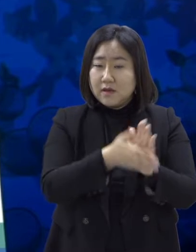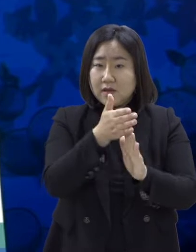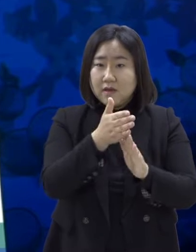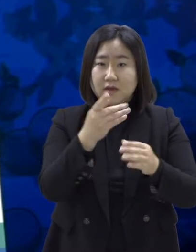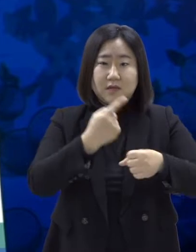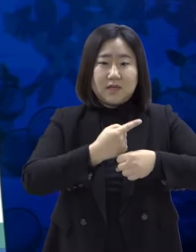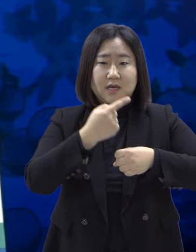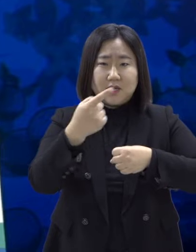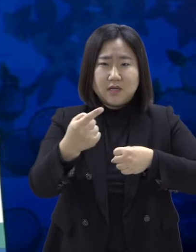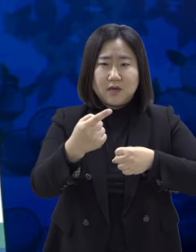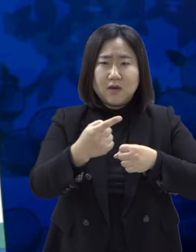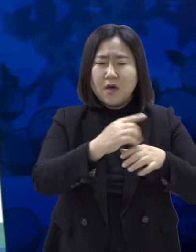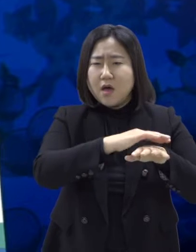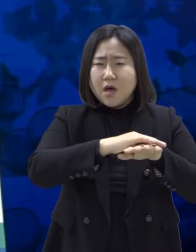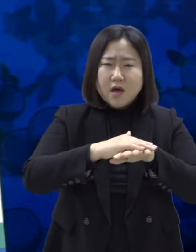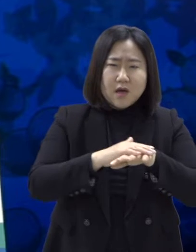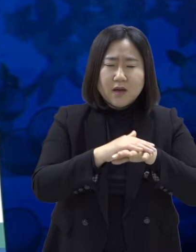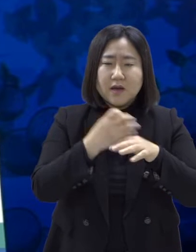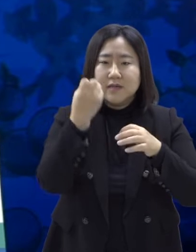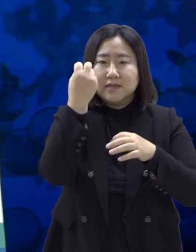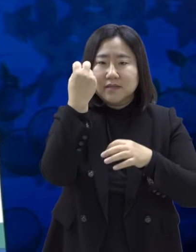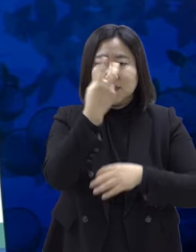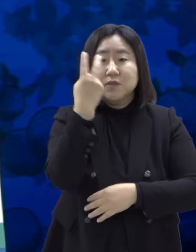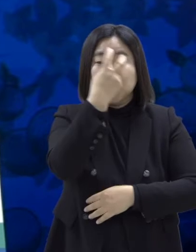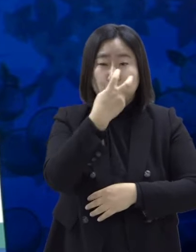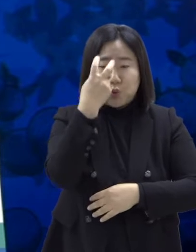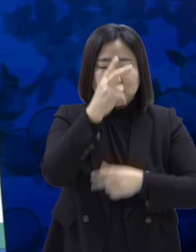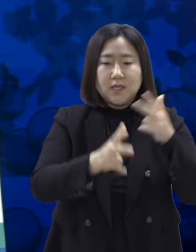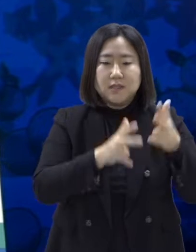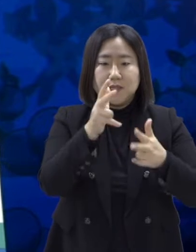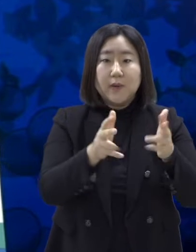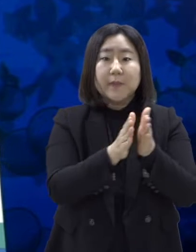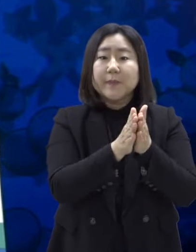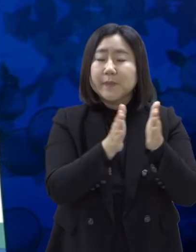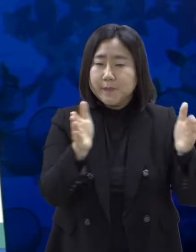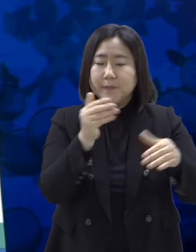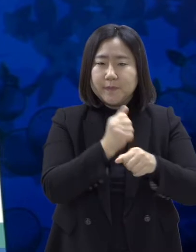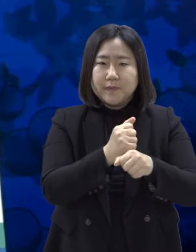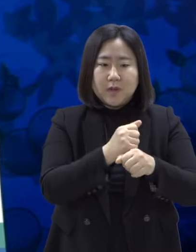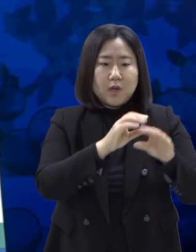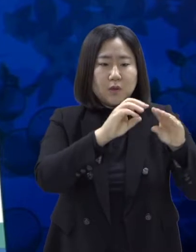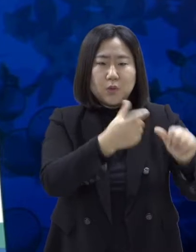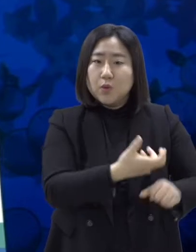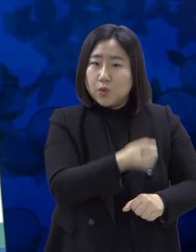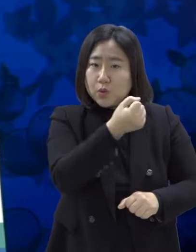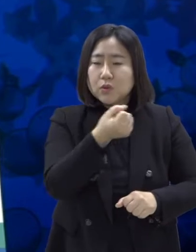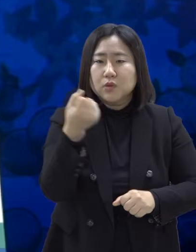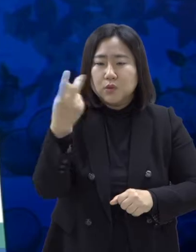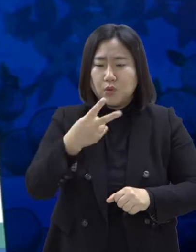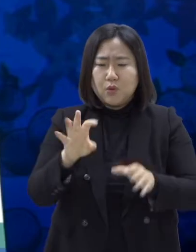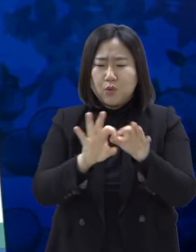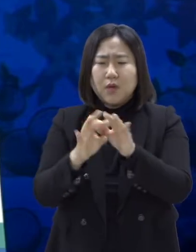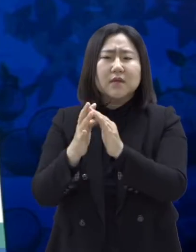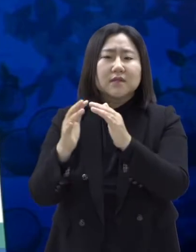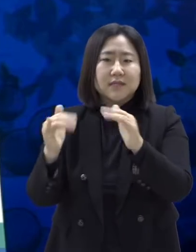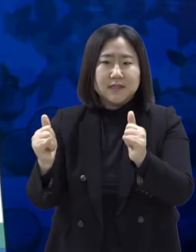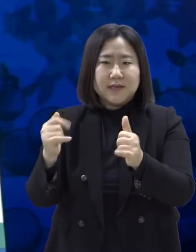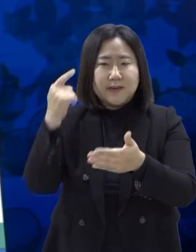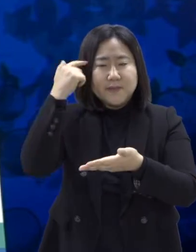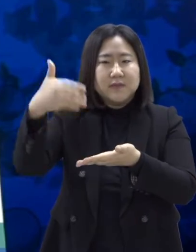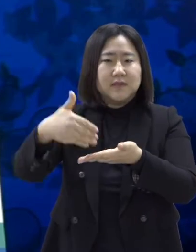서귀포시가 내년도 지적 재조사 사업을 위한 실시 계획을 수립하고 토지 소유자와 이해관계인들의 의견을